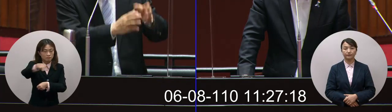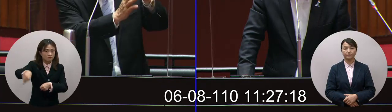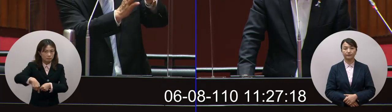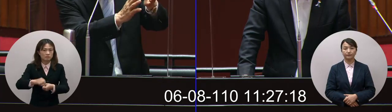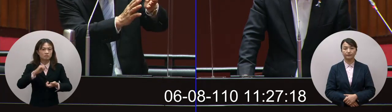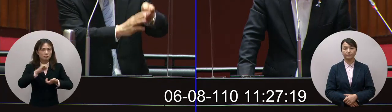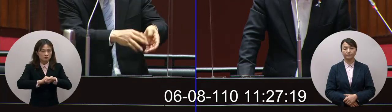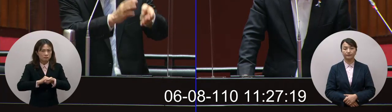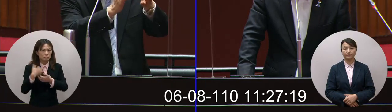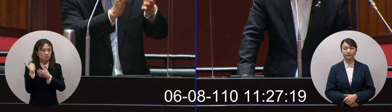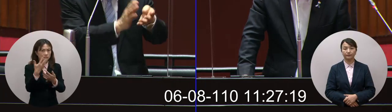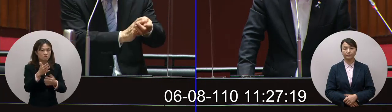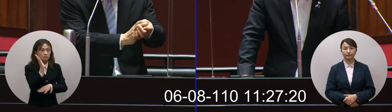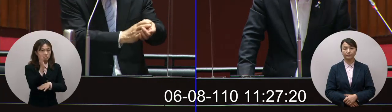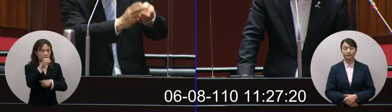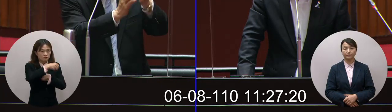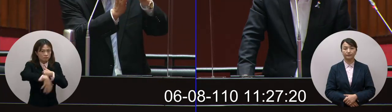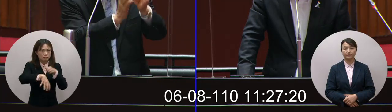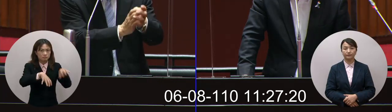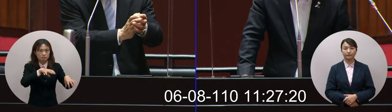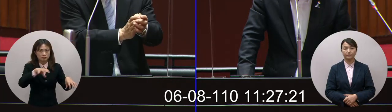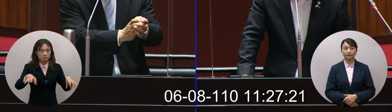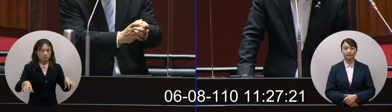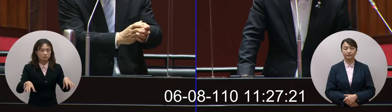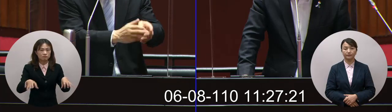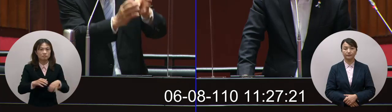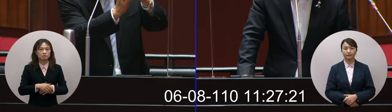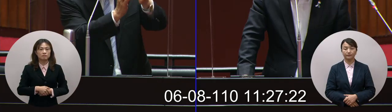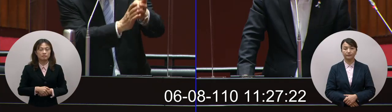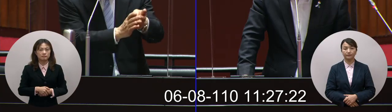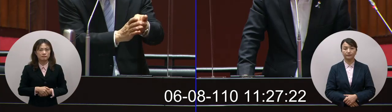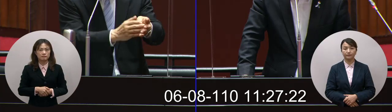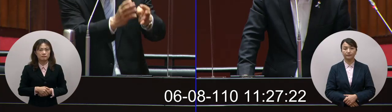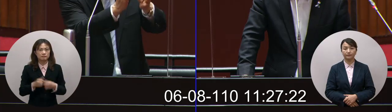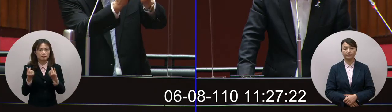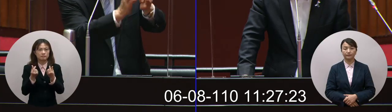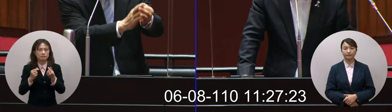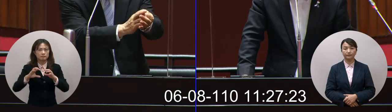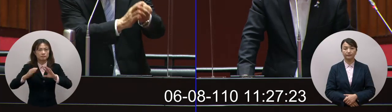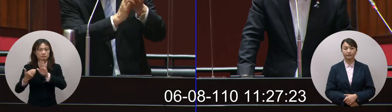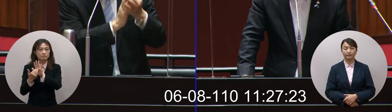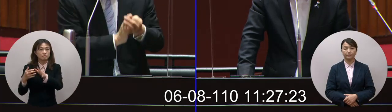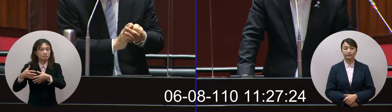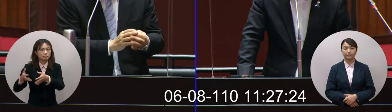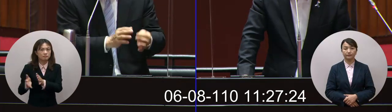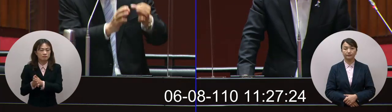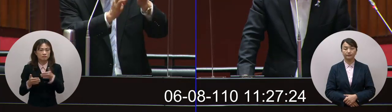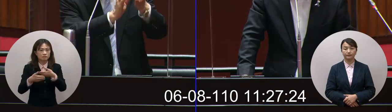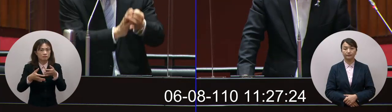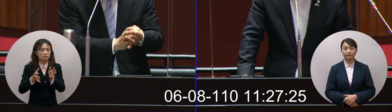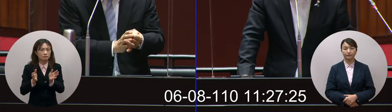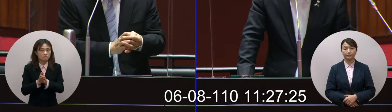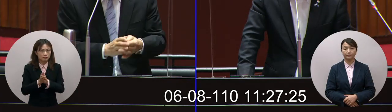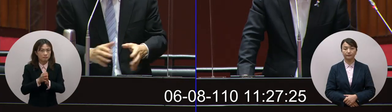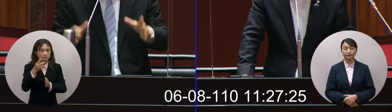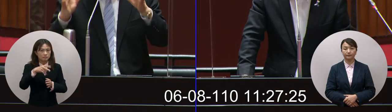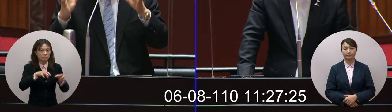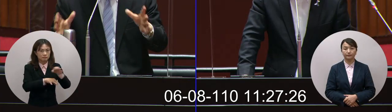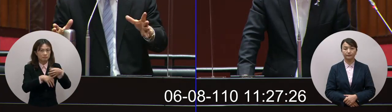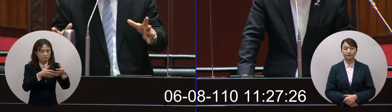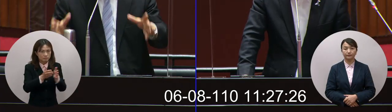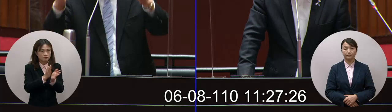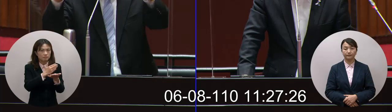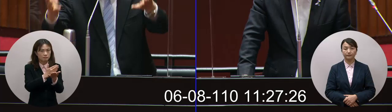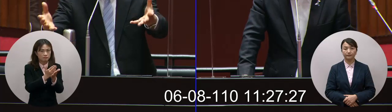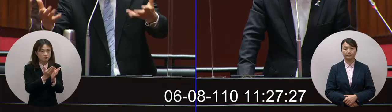会，包括我们有关的国防部，包括交通部，包括经济部，